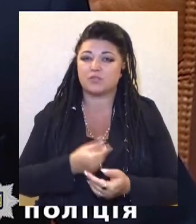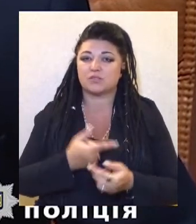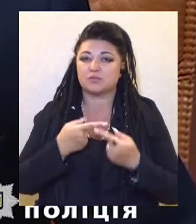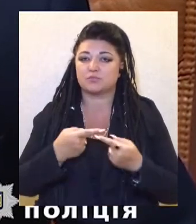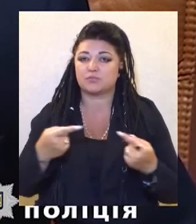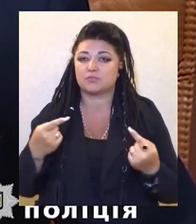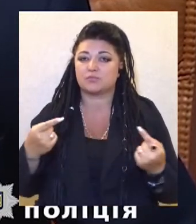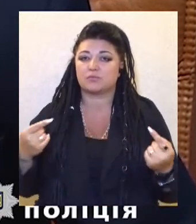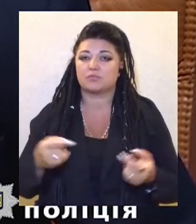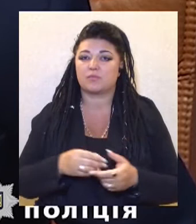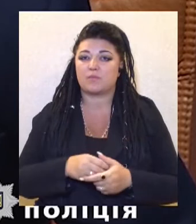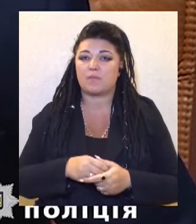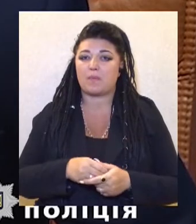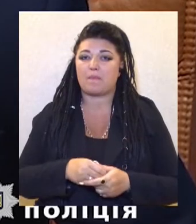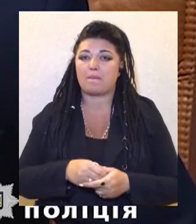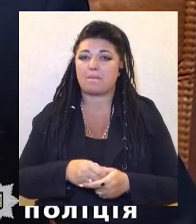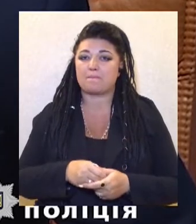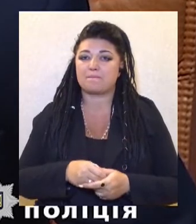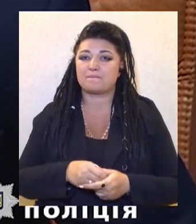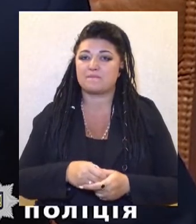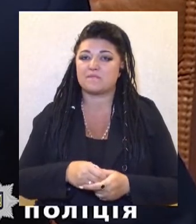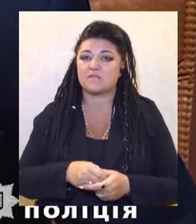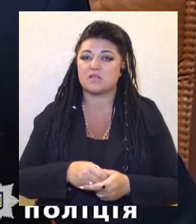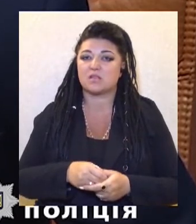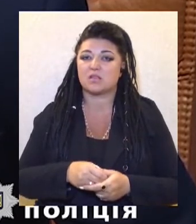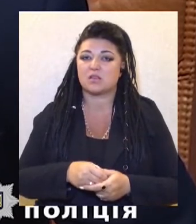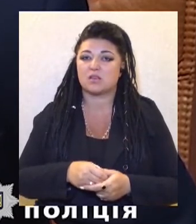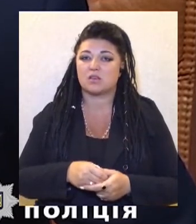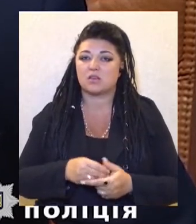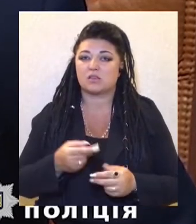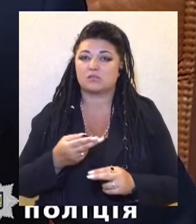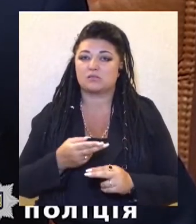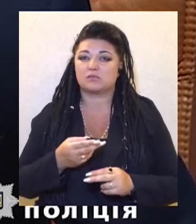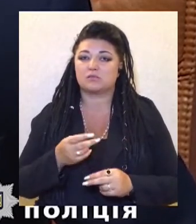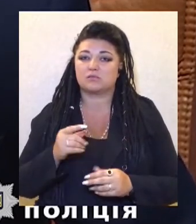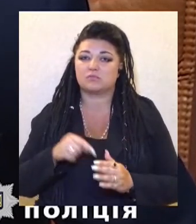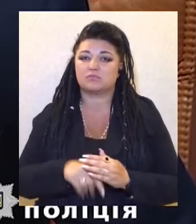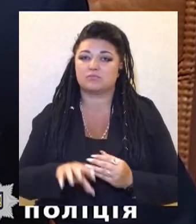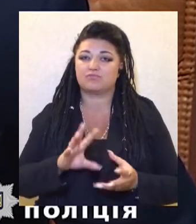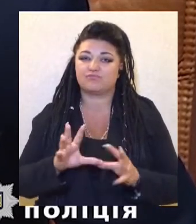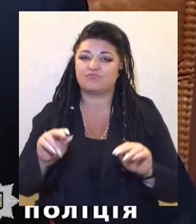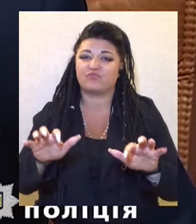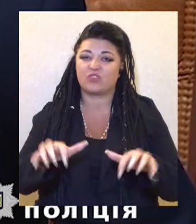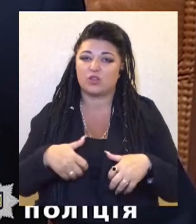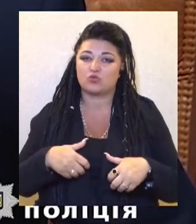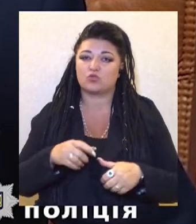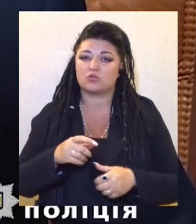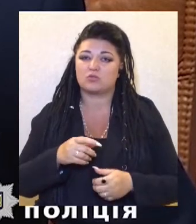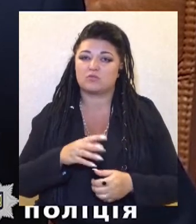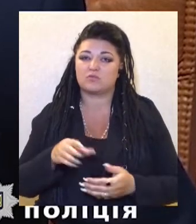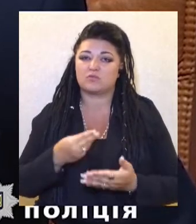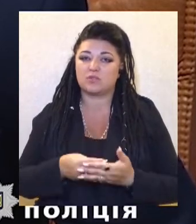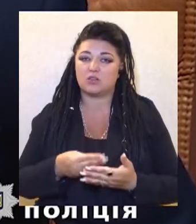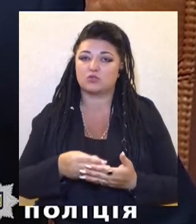рідина темного кольору. Зазначені вилучені засоби були направлені на